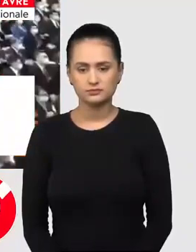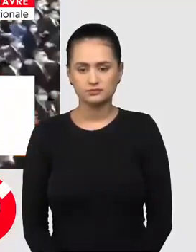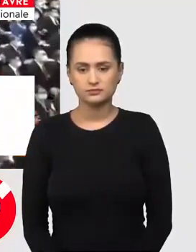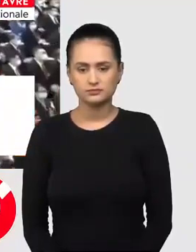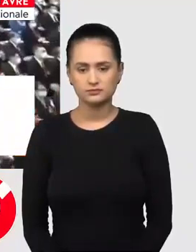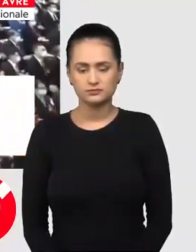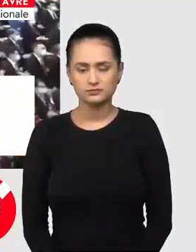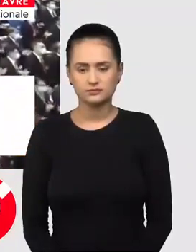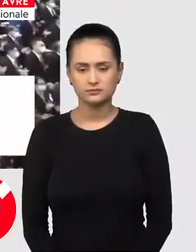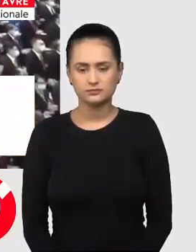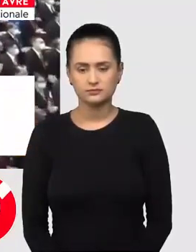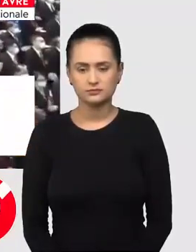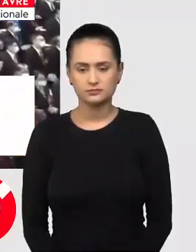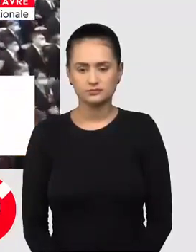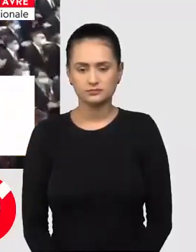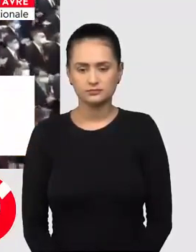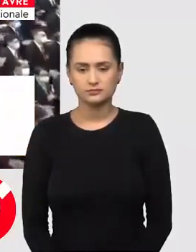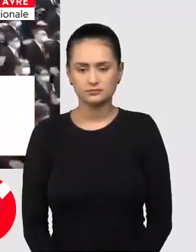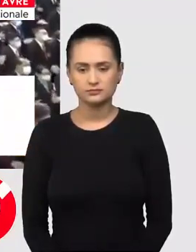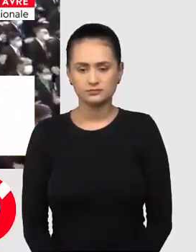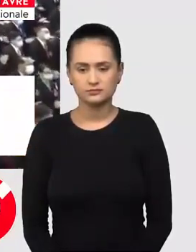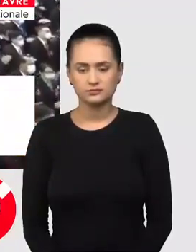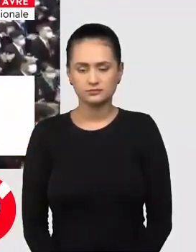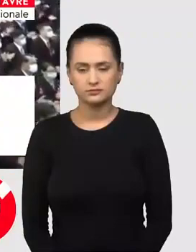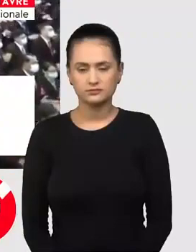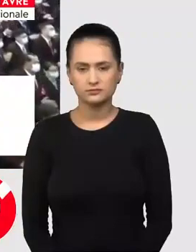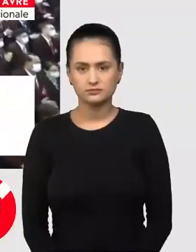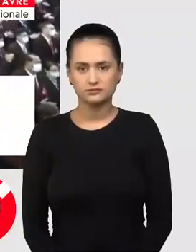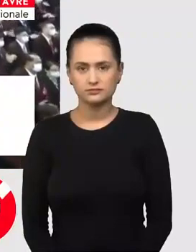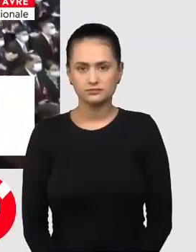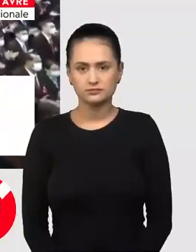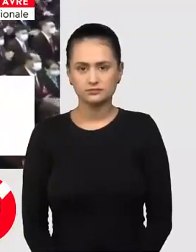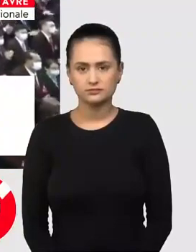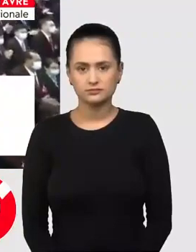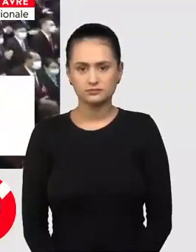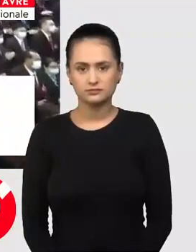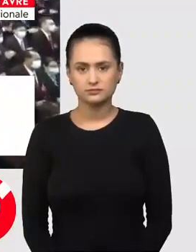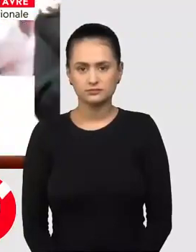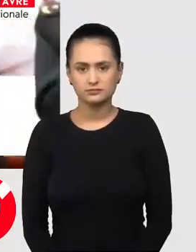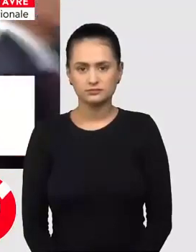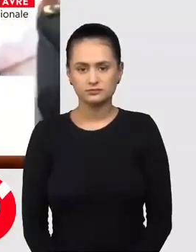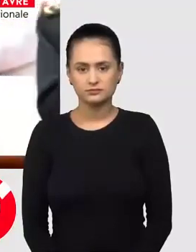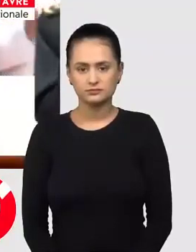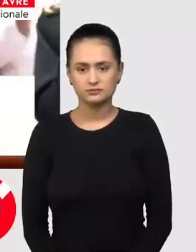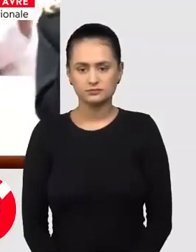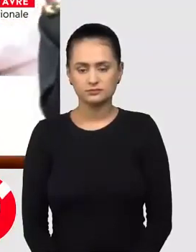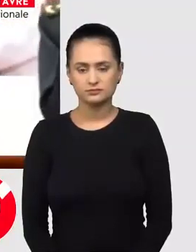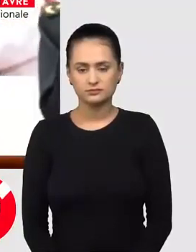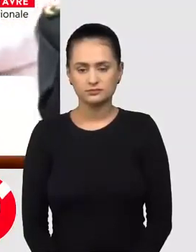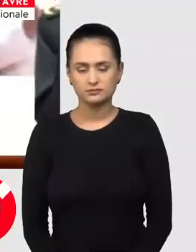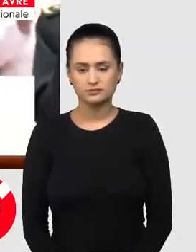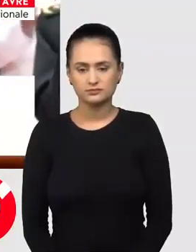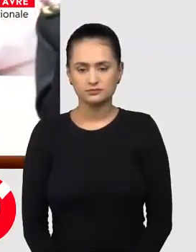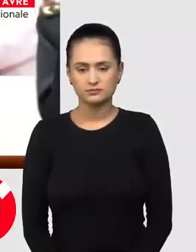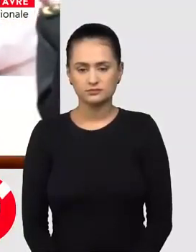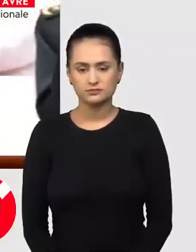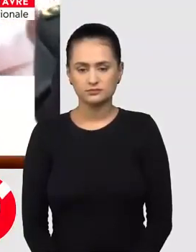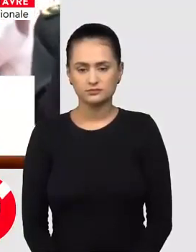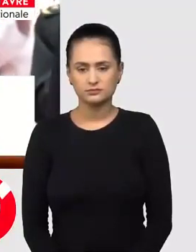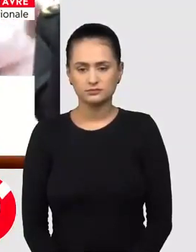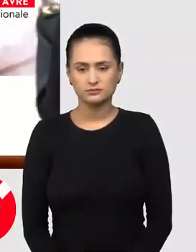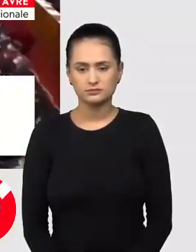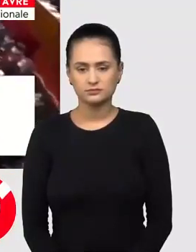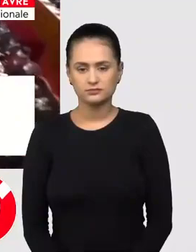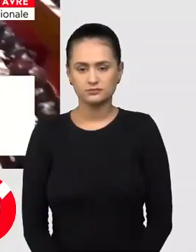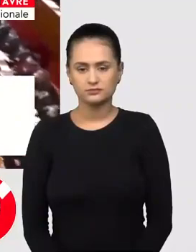mai important lider al Chinei. Sunt practic trei funcții pe care le deține, cea de secretar general,